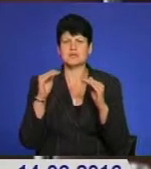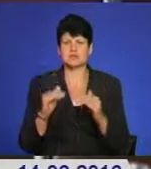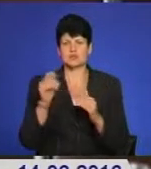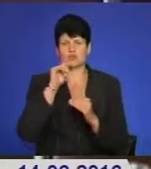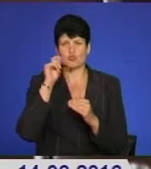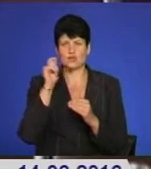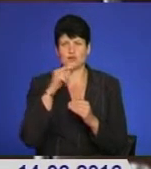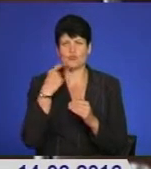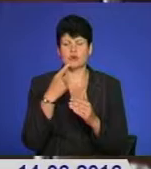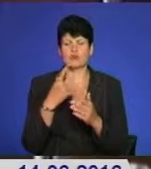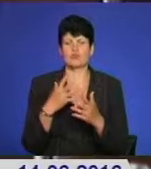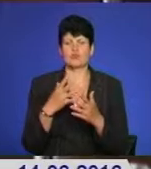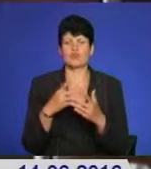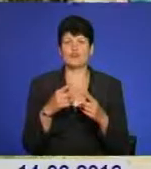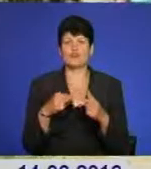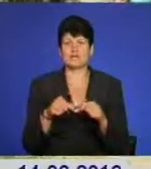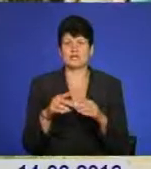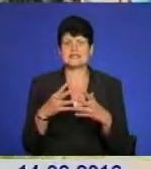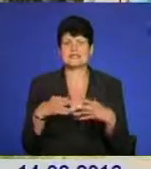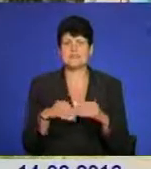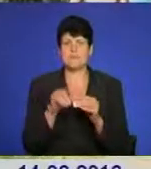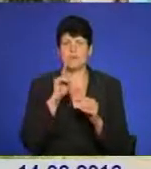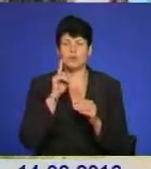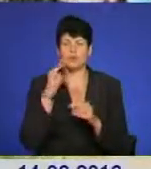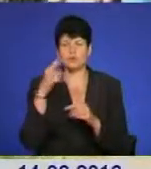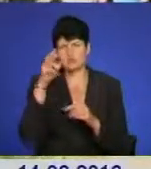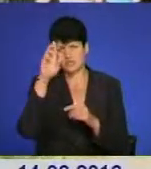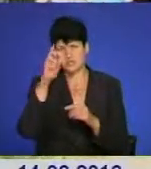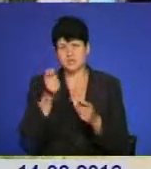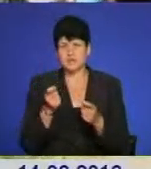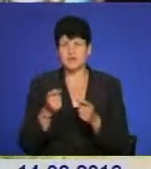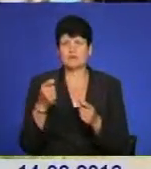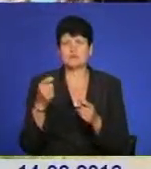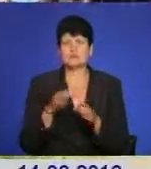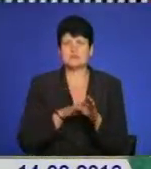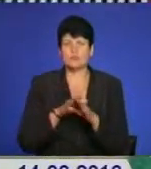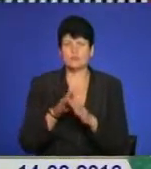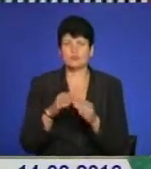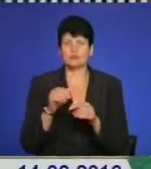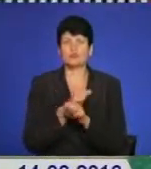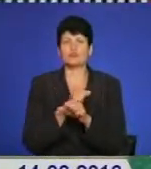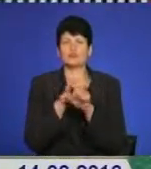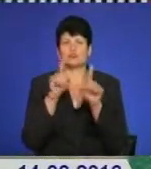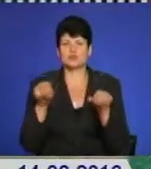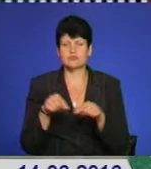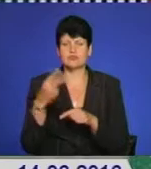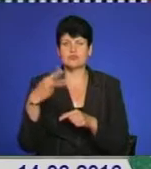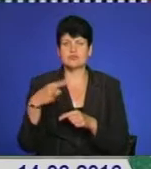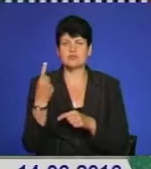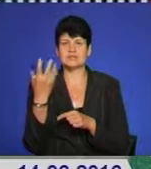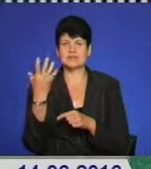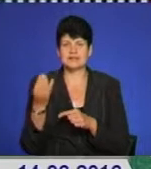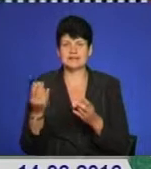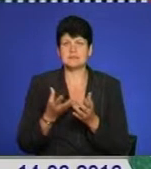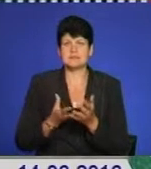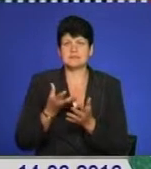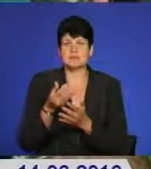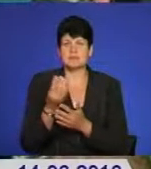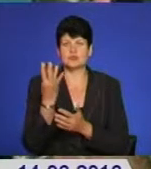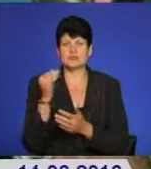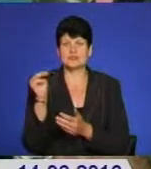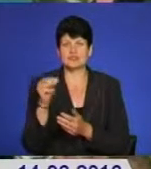та молоді облдержадміністрації. Отже, за повну путівку у 21 день батькам доведеться сплатити близько 4 тисяч